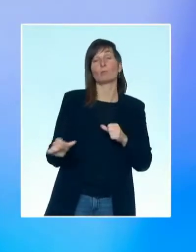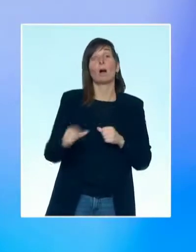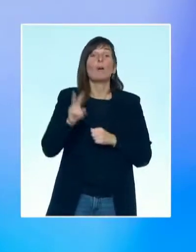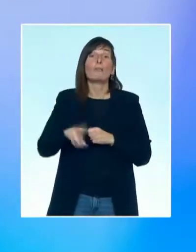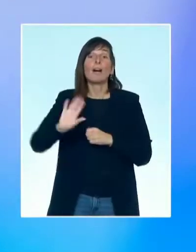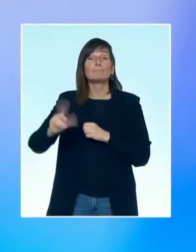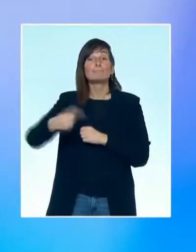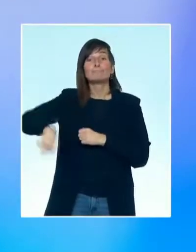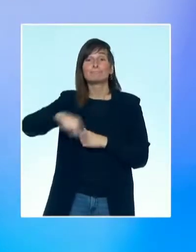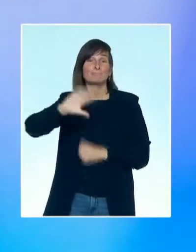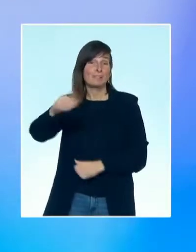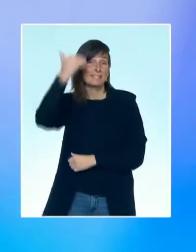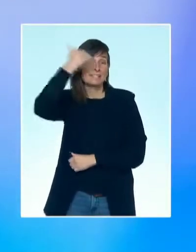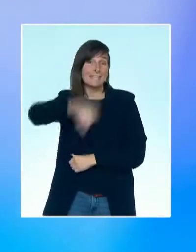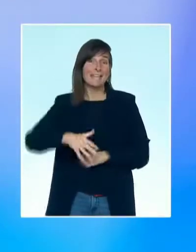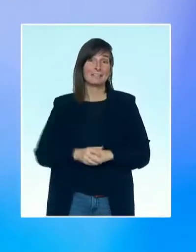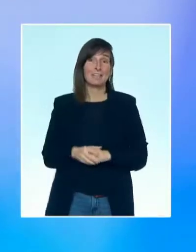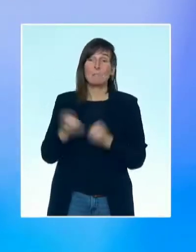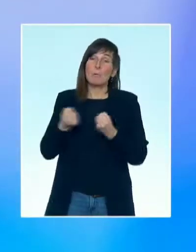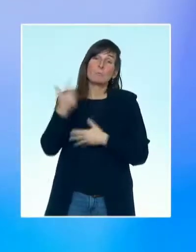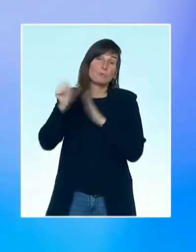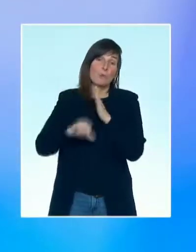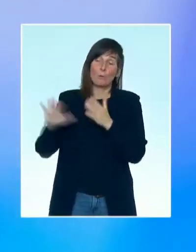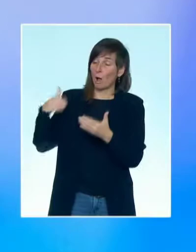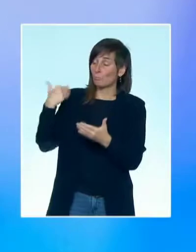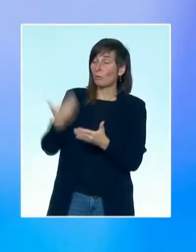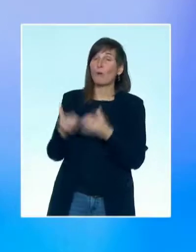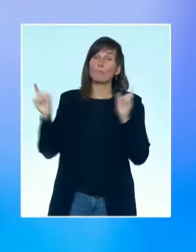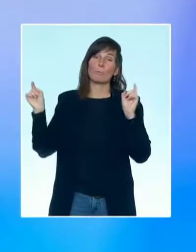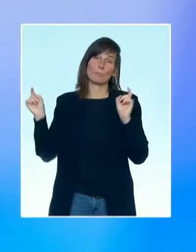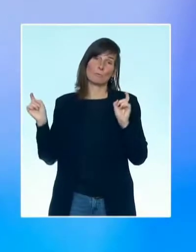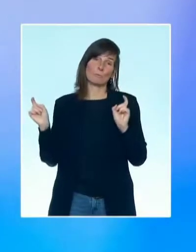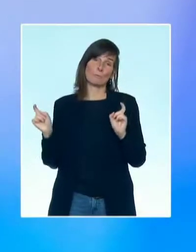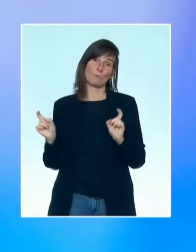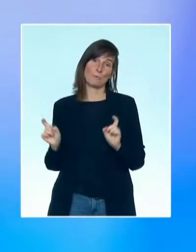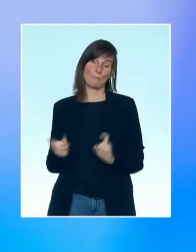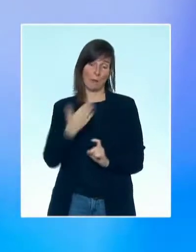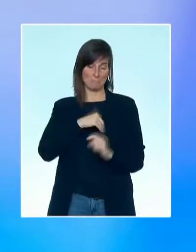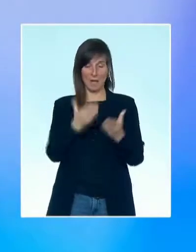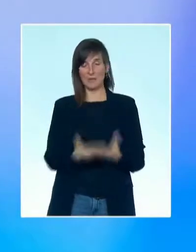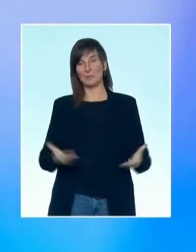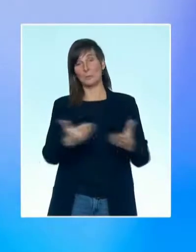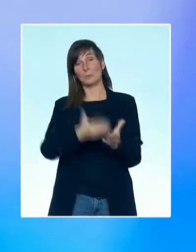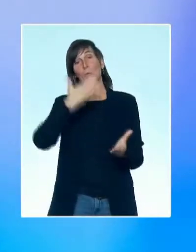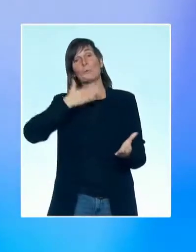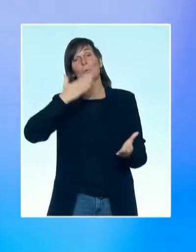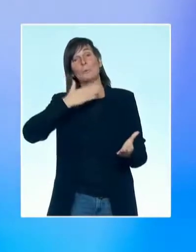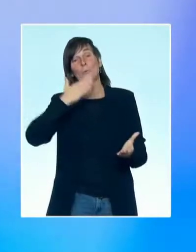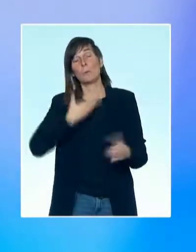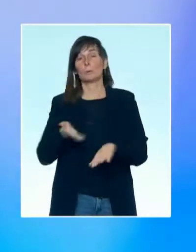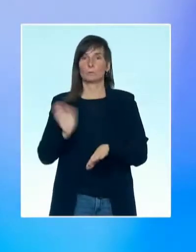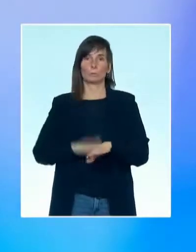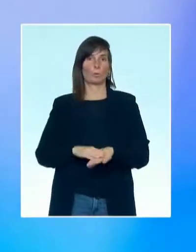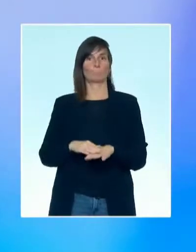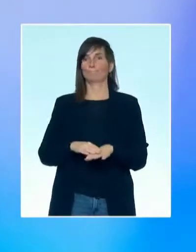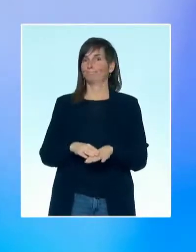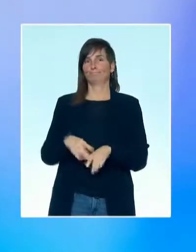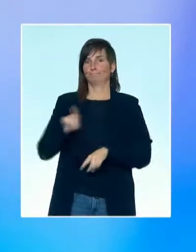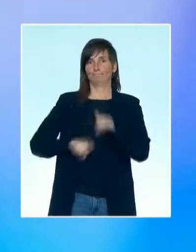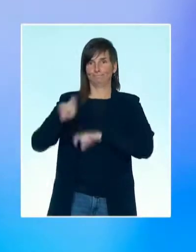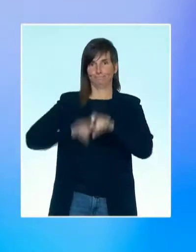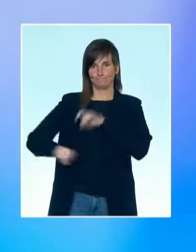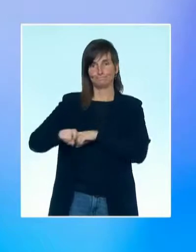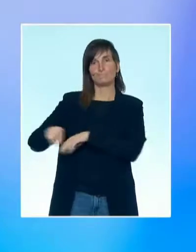baisser la garde. Tu nous as tous vaccinés, connard, donc c'est normal qu'on baisse la garde, c'est un peu le but. S'améliorer. J'appelle donc chacune et chacun à